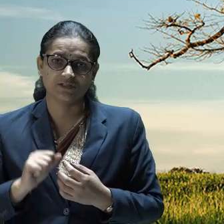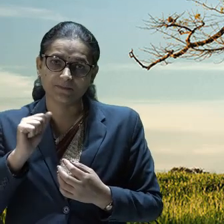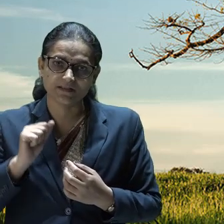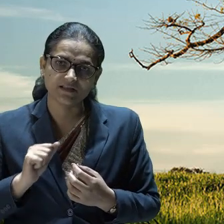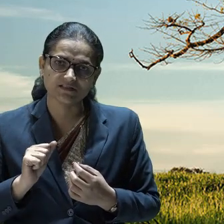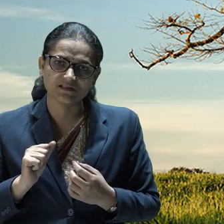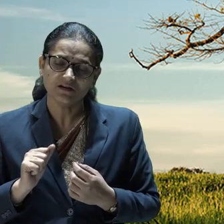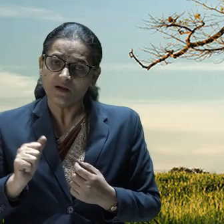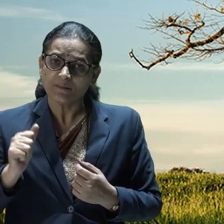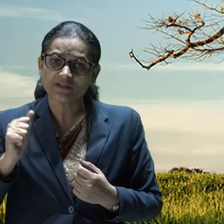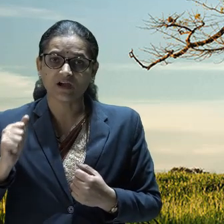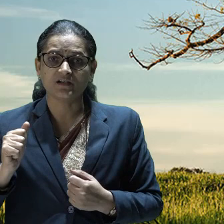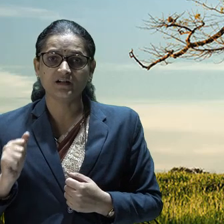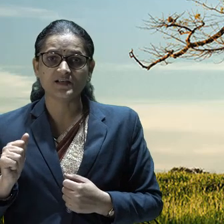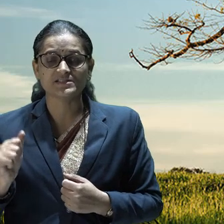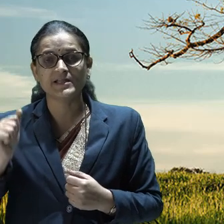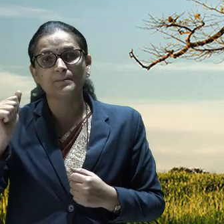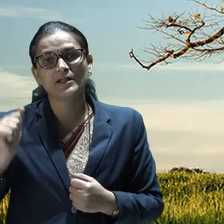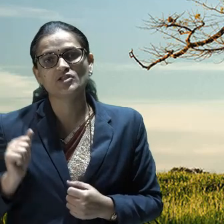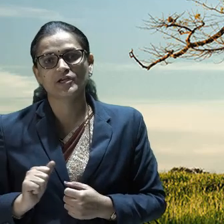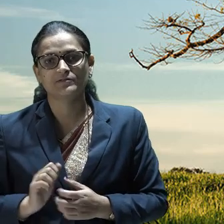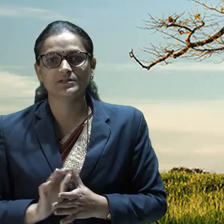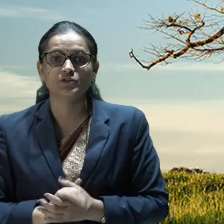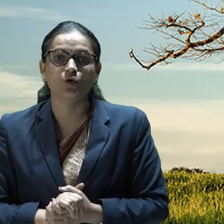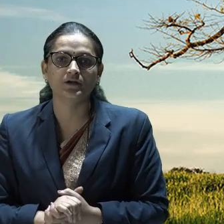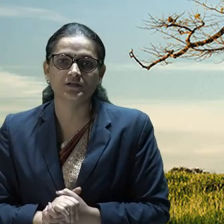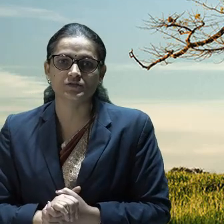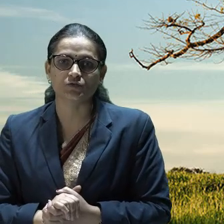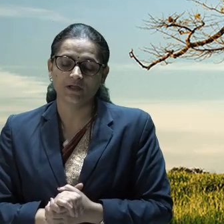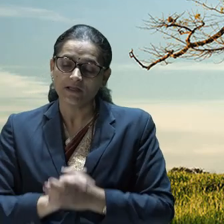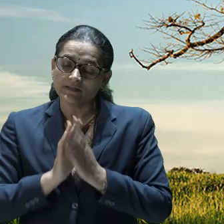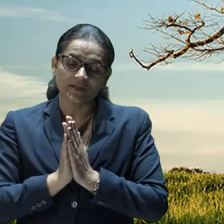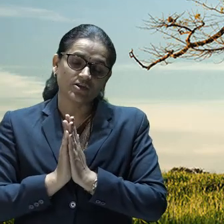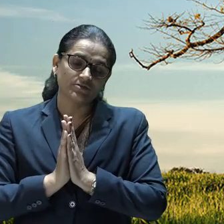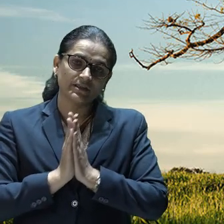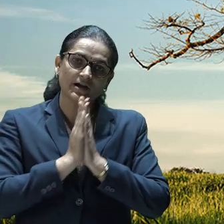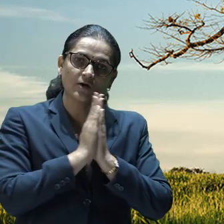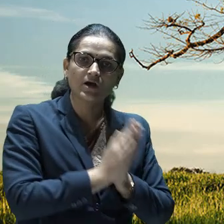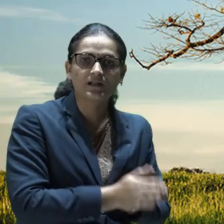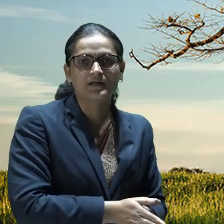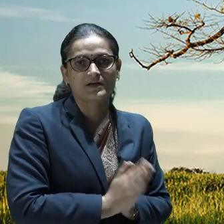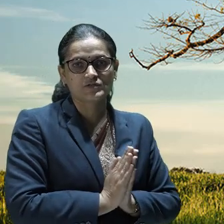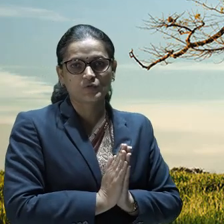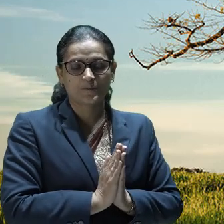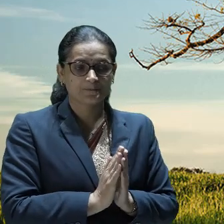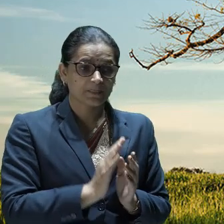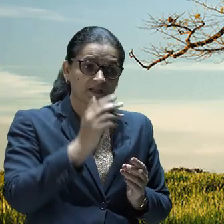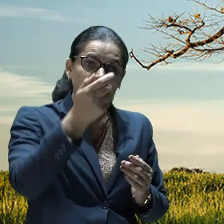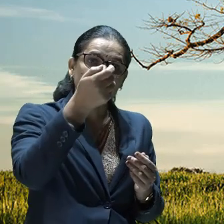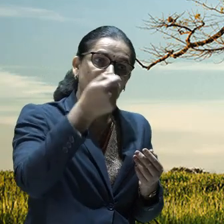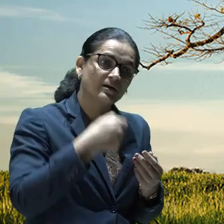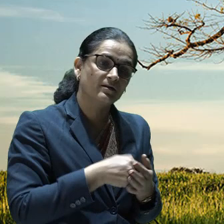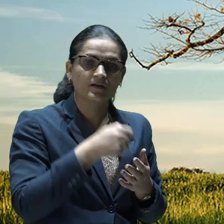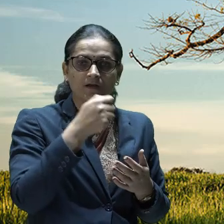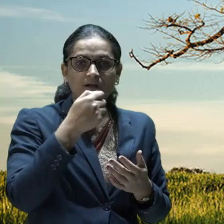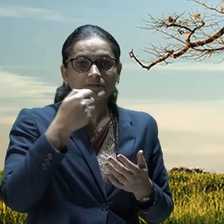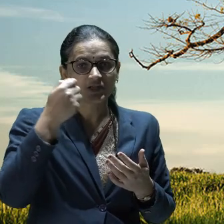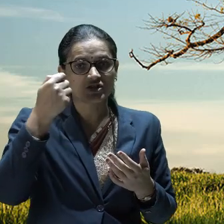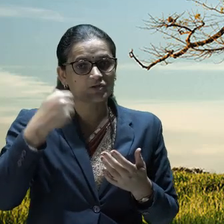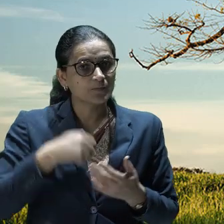असतो. स्थितप्रज्ञ असणं म्हणजे अटळ असणे, आपल्या निश्चयावरती तो अटळ असतो. त्याच्यावरती घाव घालणारा असो, त्याचे